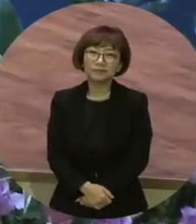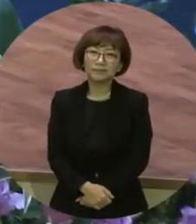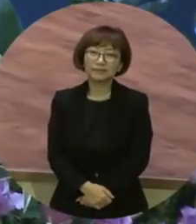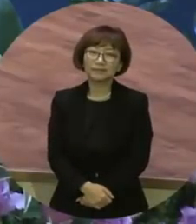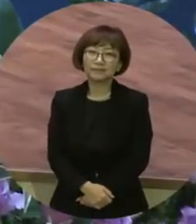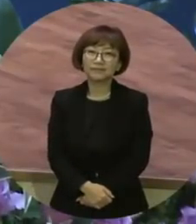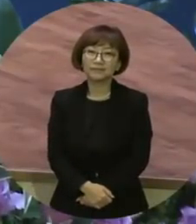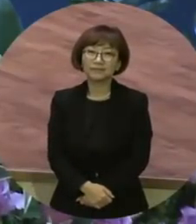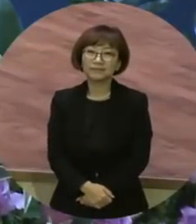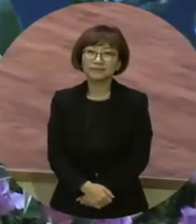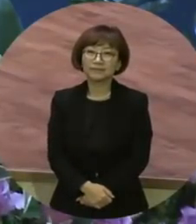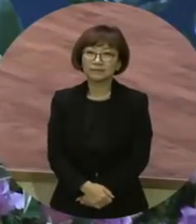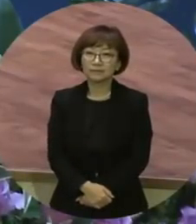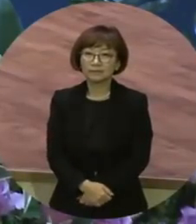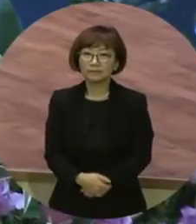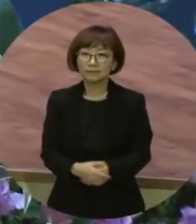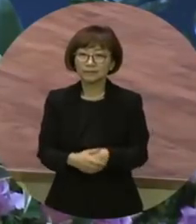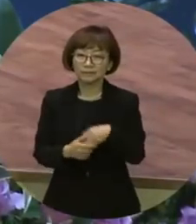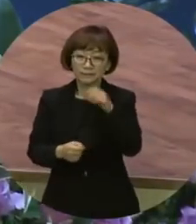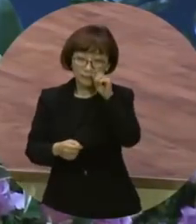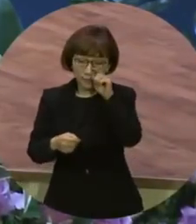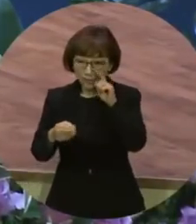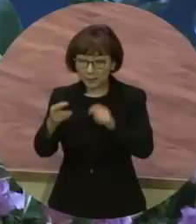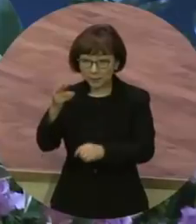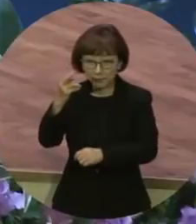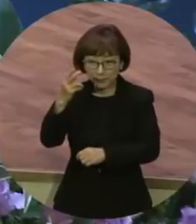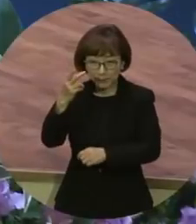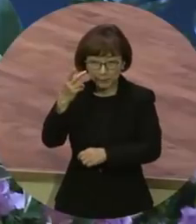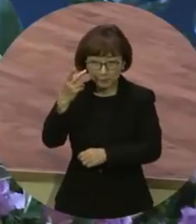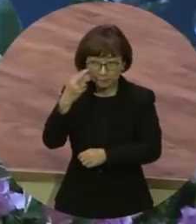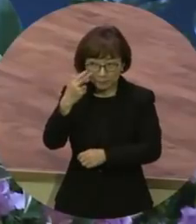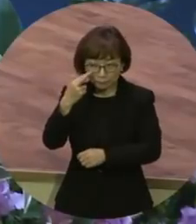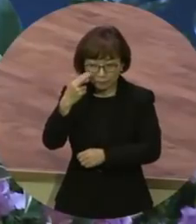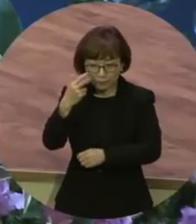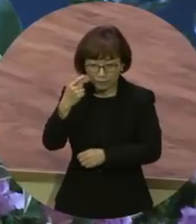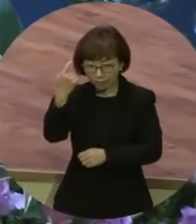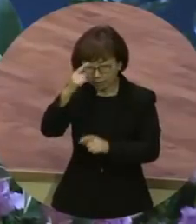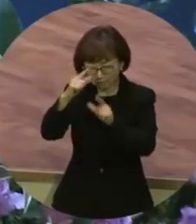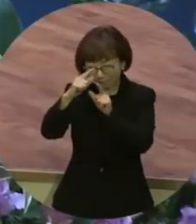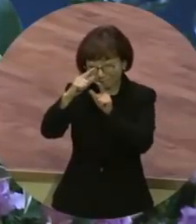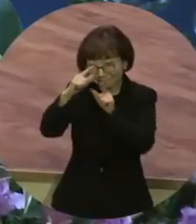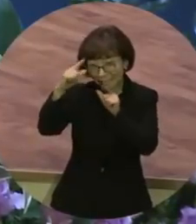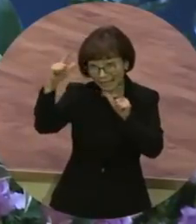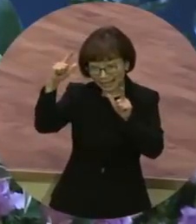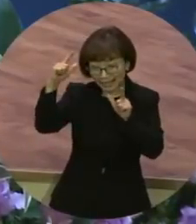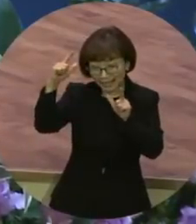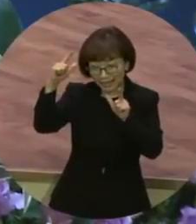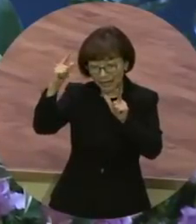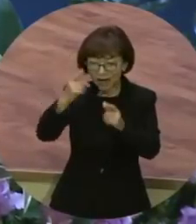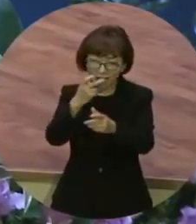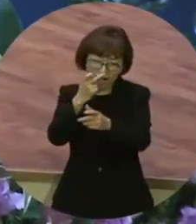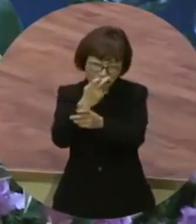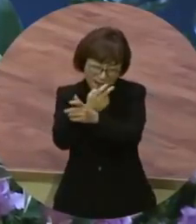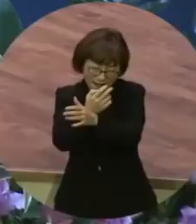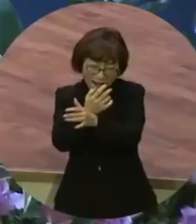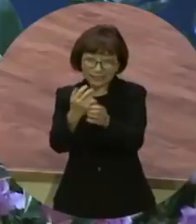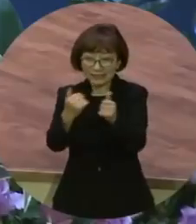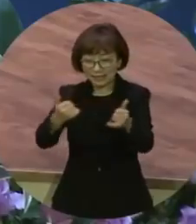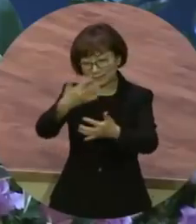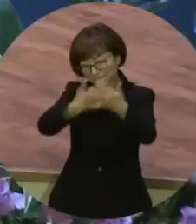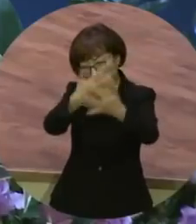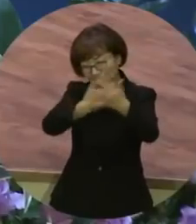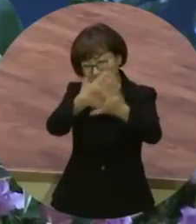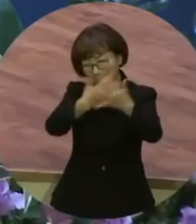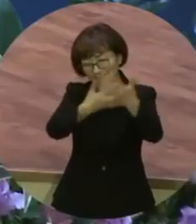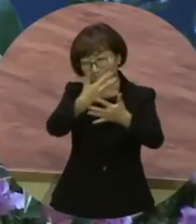영상에 그 미국의 유명한 코미디언이 한 에피소드를 재미있게 얘기한 걸 봤는데요. 루이스 CK라는 사람인데요. 자기 키우는 강아지가